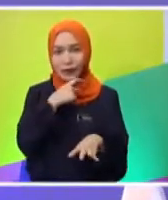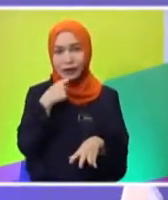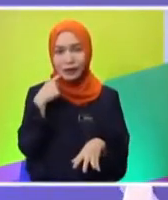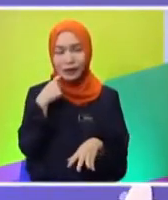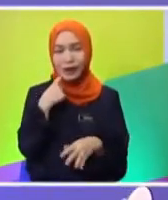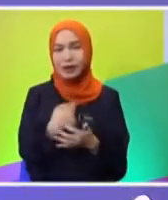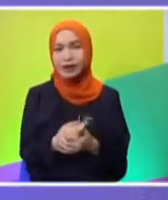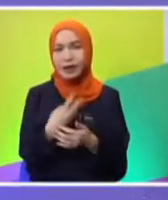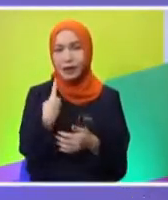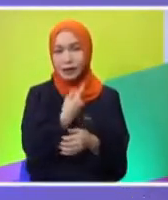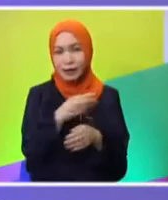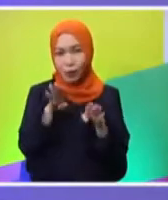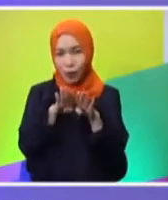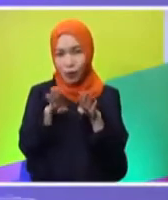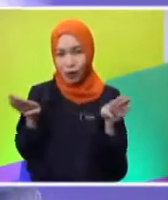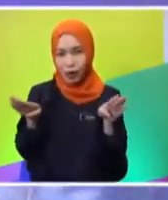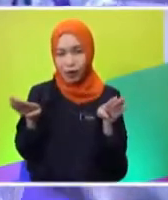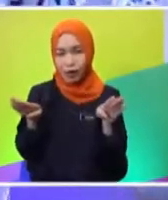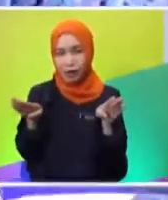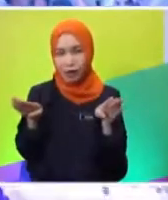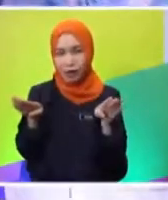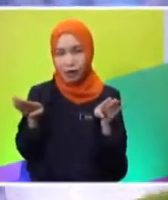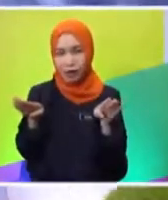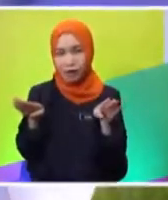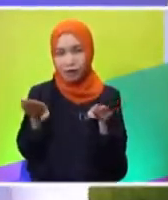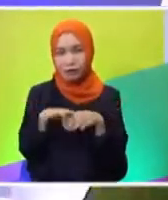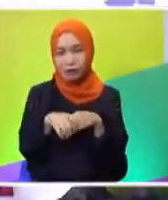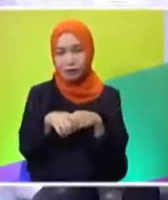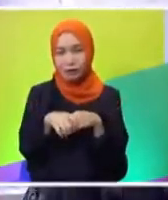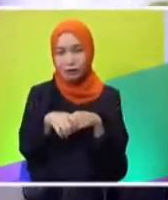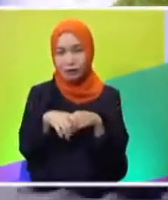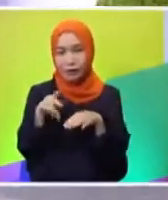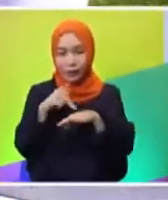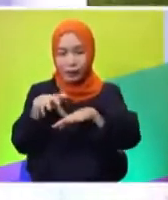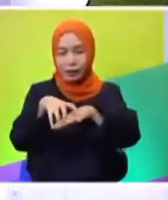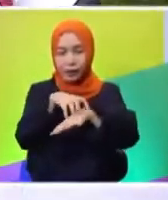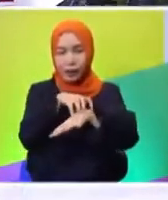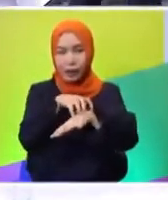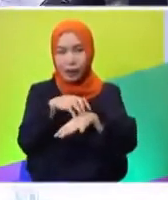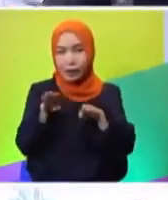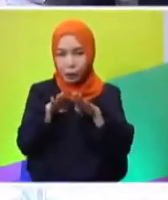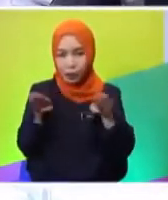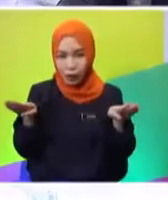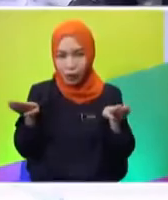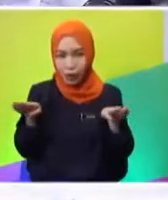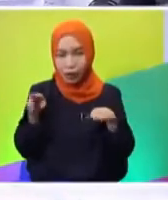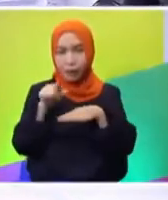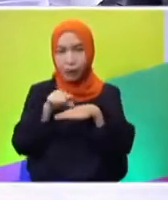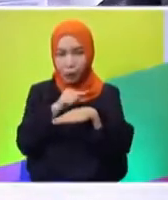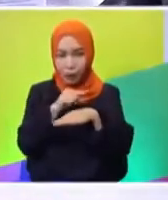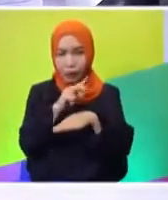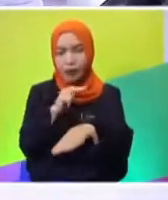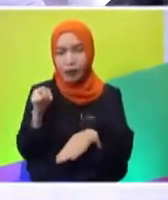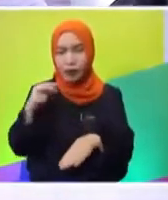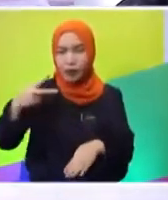tangan Isa dihadapan saya juga kita kamu kesehatan gunakan pun ty4 gunting bahagia luas terlebih dahulu